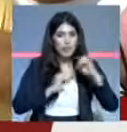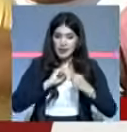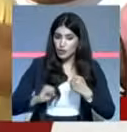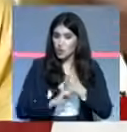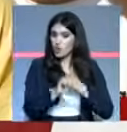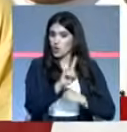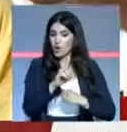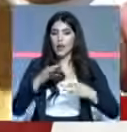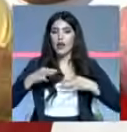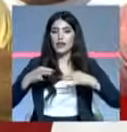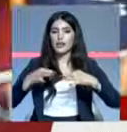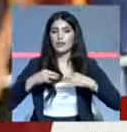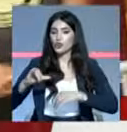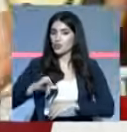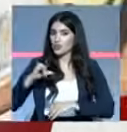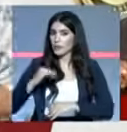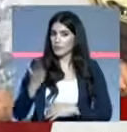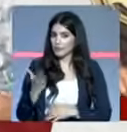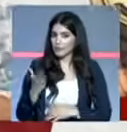حتى واحد. كفاهم كذب.